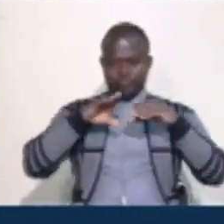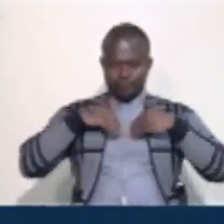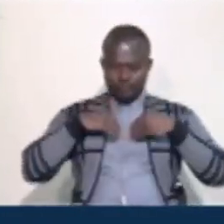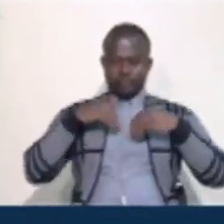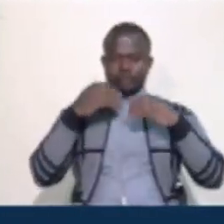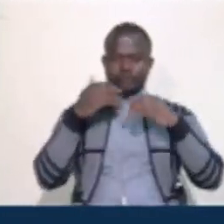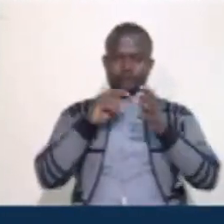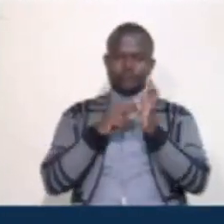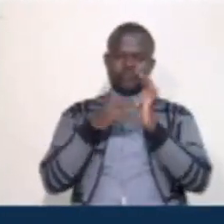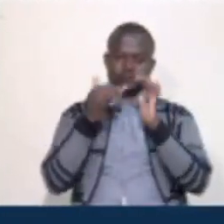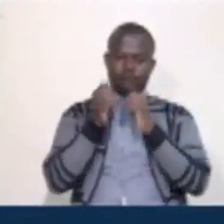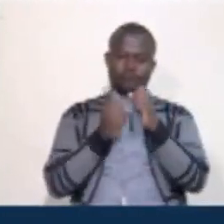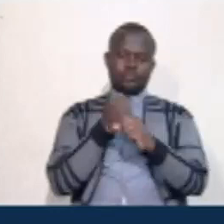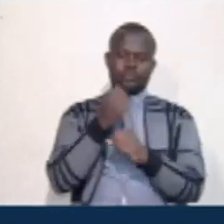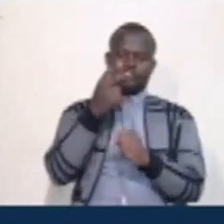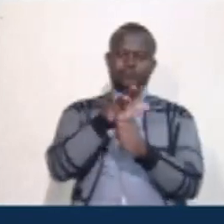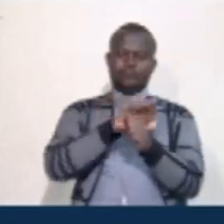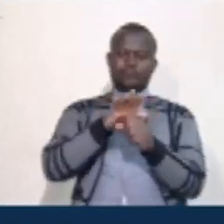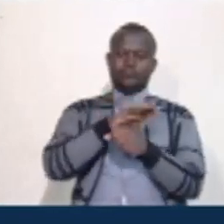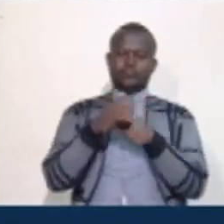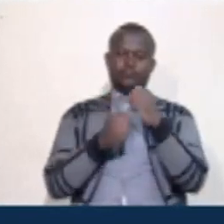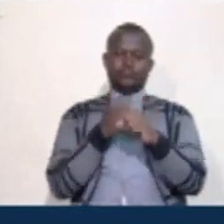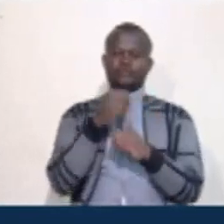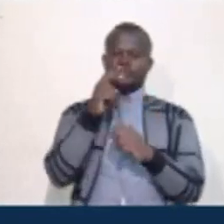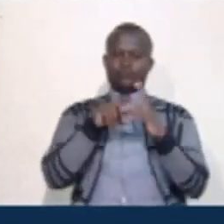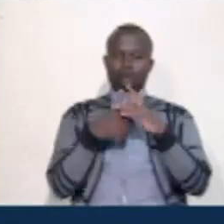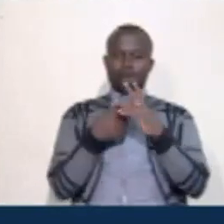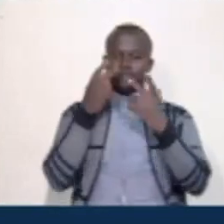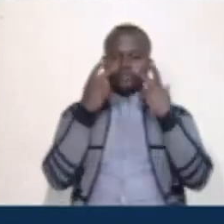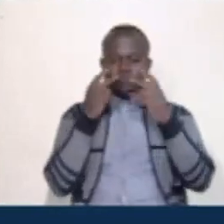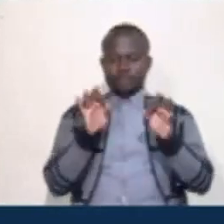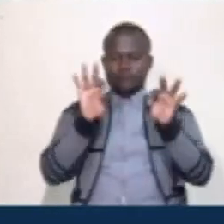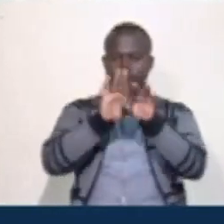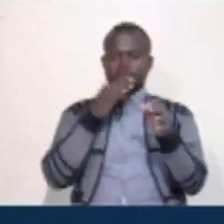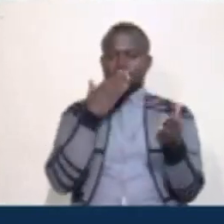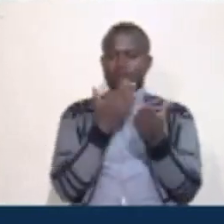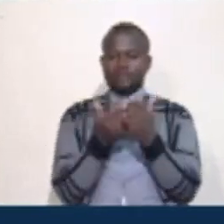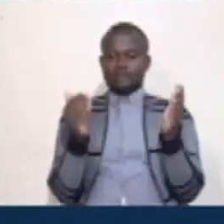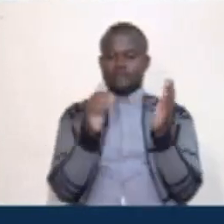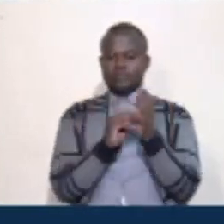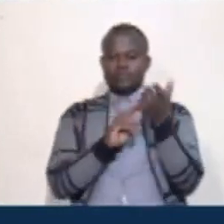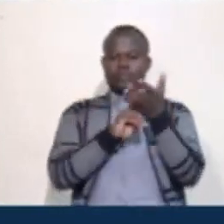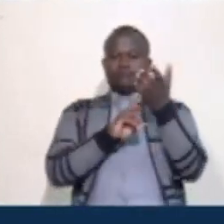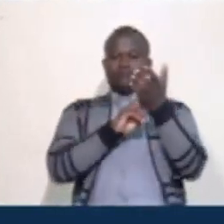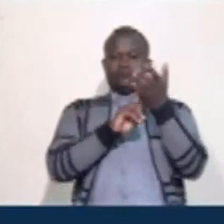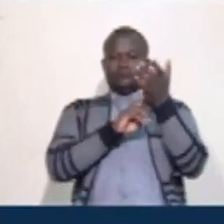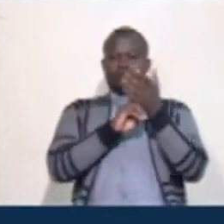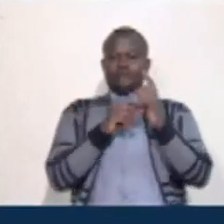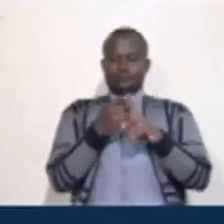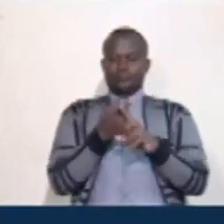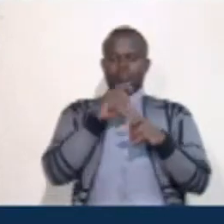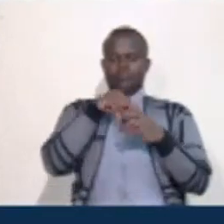imyaka ibiri ukaba wuzuye, mu myaka ibiri uzatangira kubona gazi ku giciro cyiza kandi ikoreshejwe iturutse